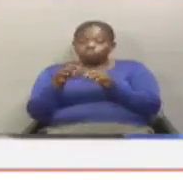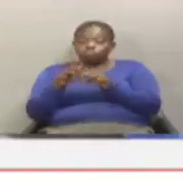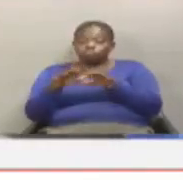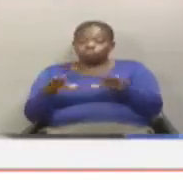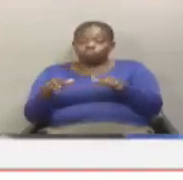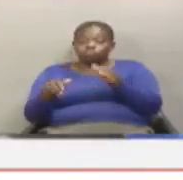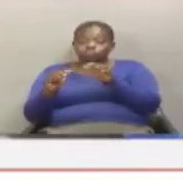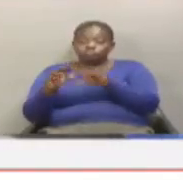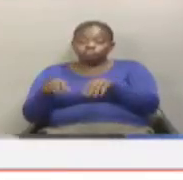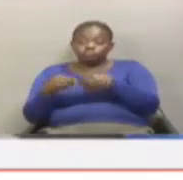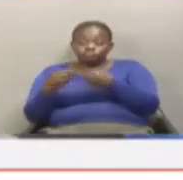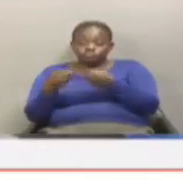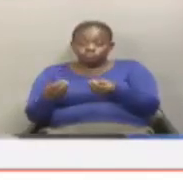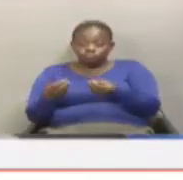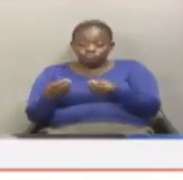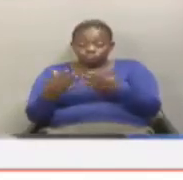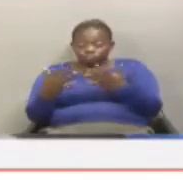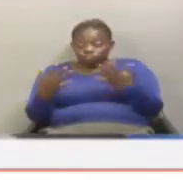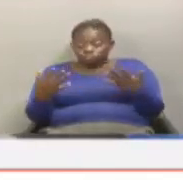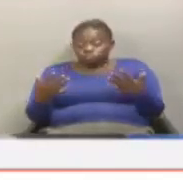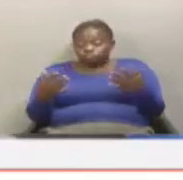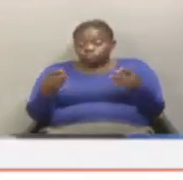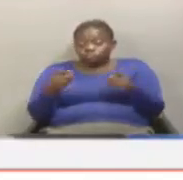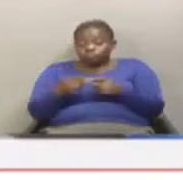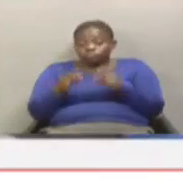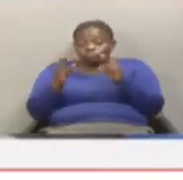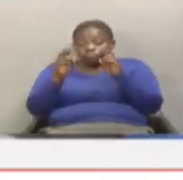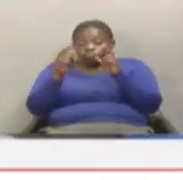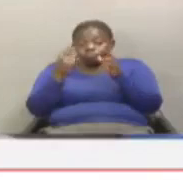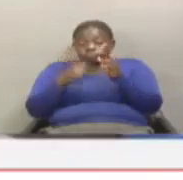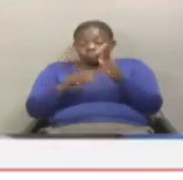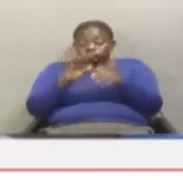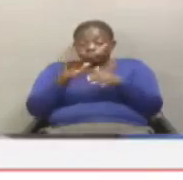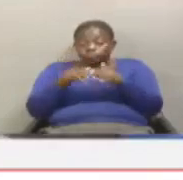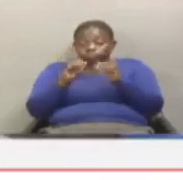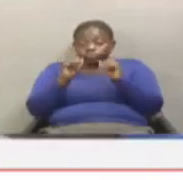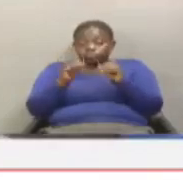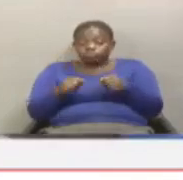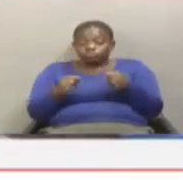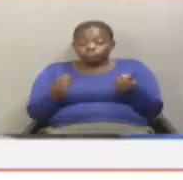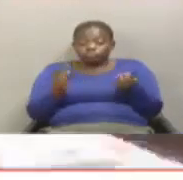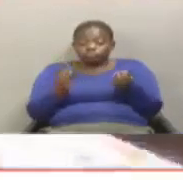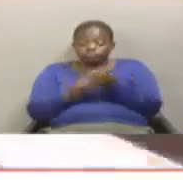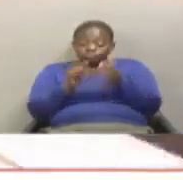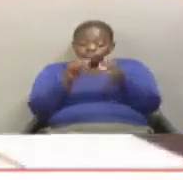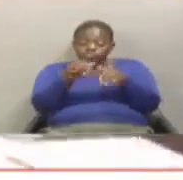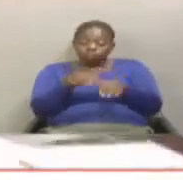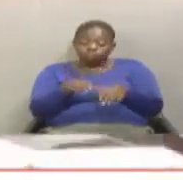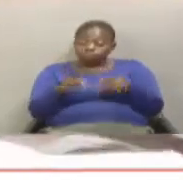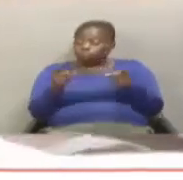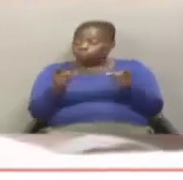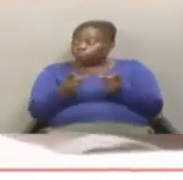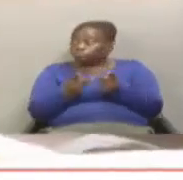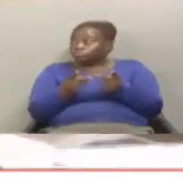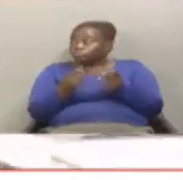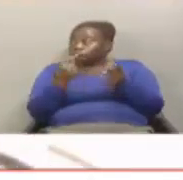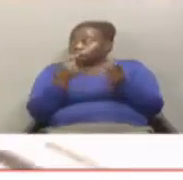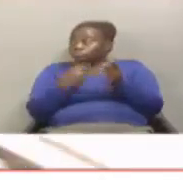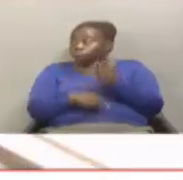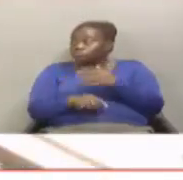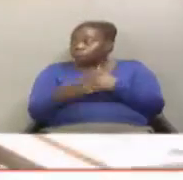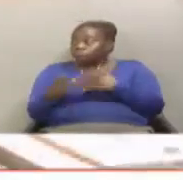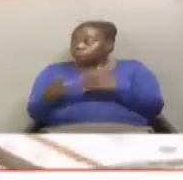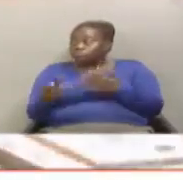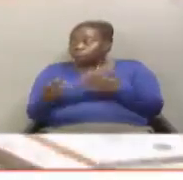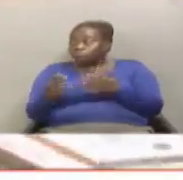twamu akamazeo so nga ate omulamwa guli nti fena tulina okubanga tusekiwalungu ekijja kyaffe bateganya agamba nti adikimu ebi